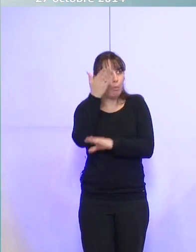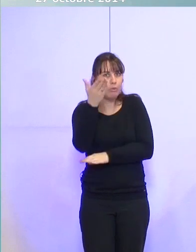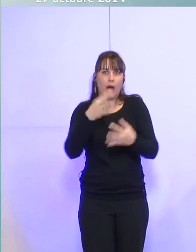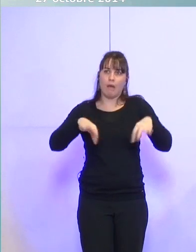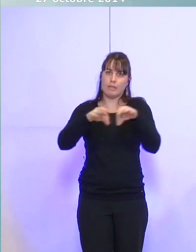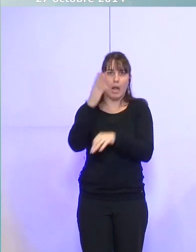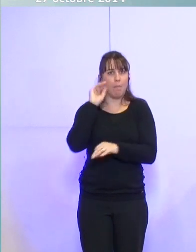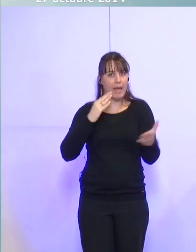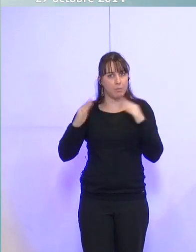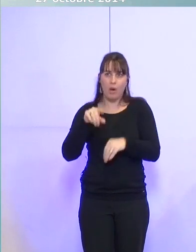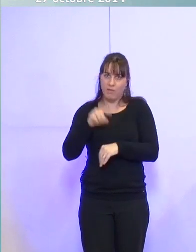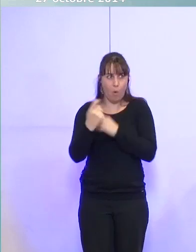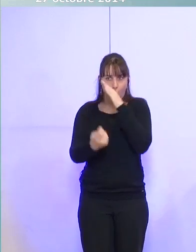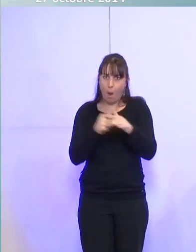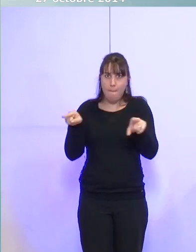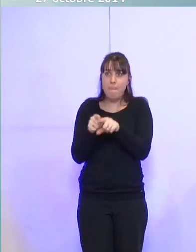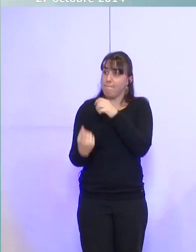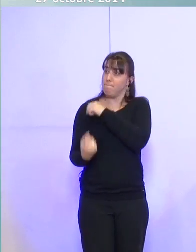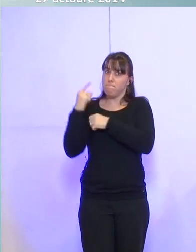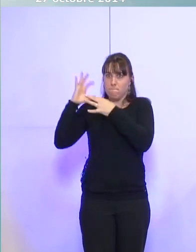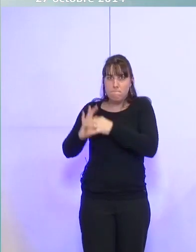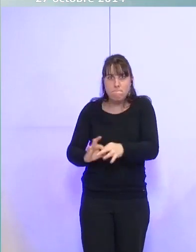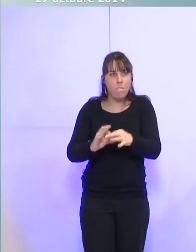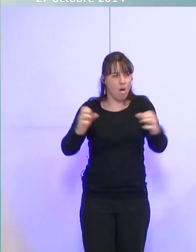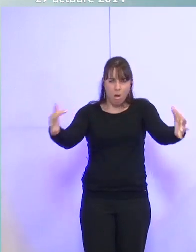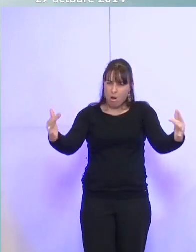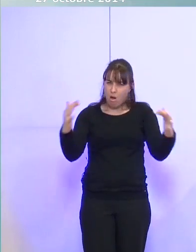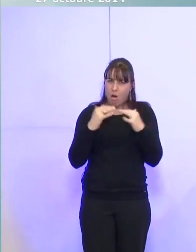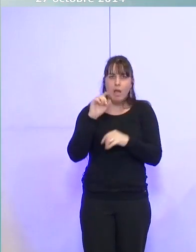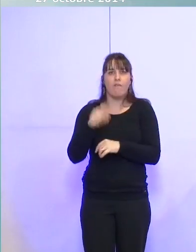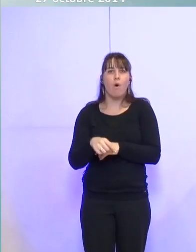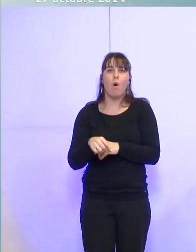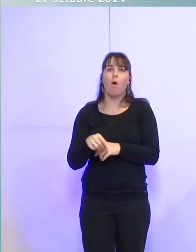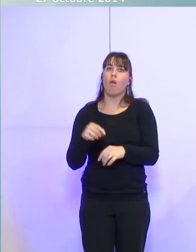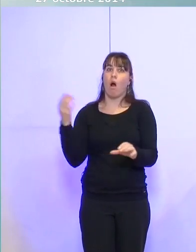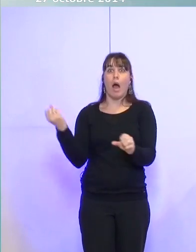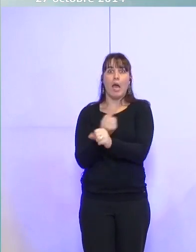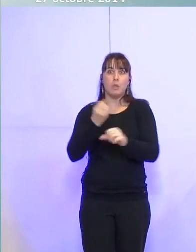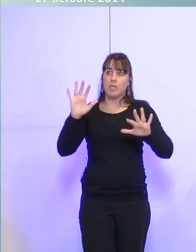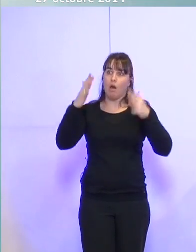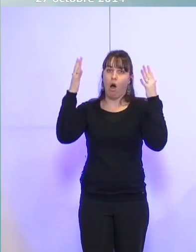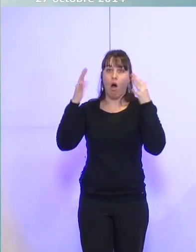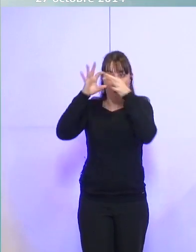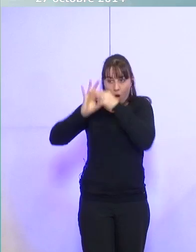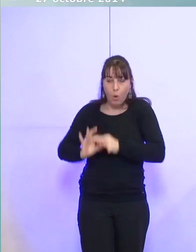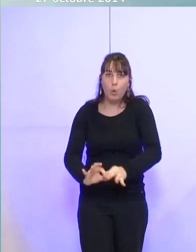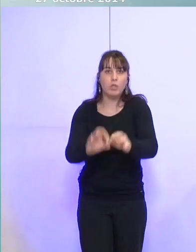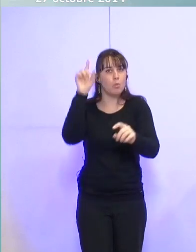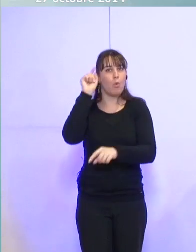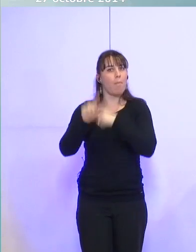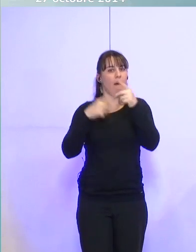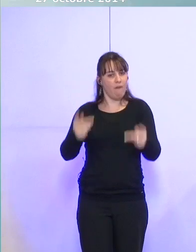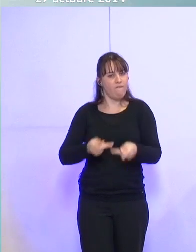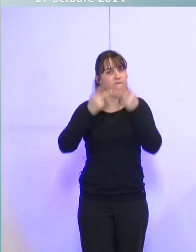puisse accueillir à nouveau ce type d'événement ou d'autres. Le succès de Semicon ira dans le bon sens et permettra de valoriser ce